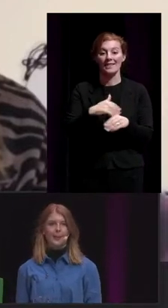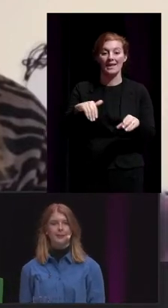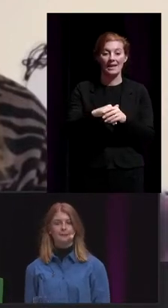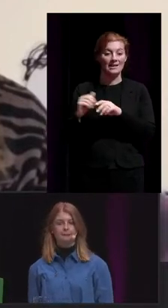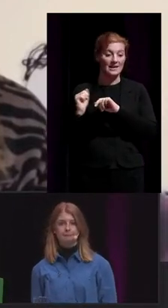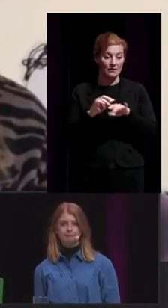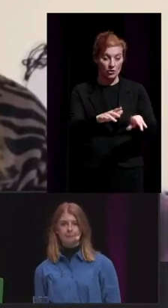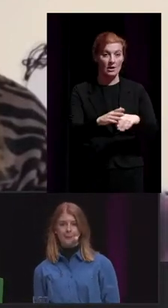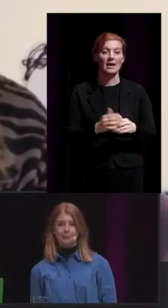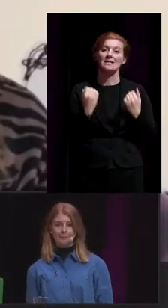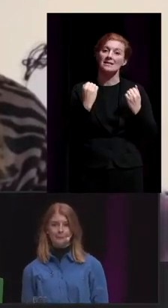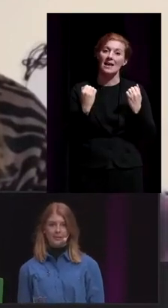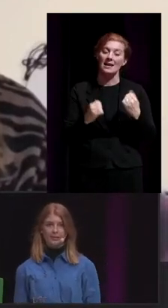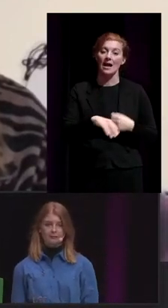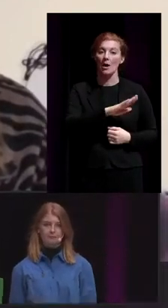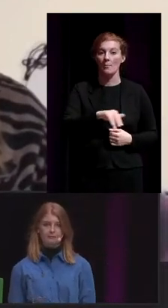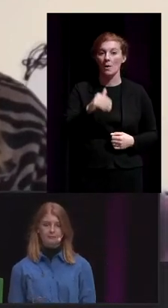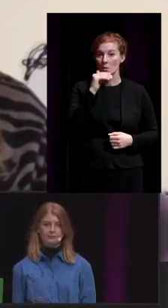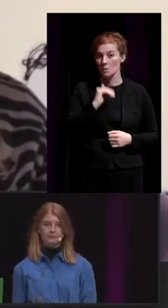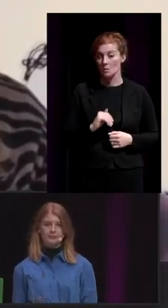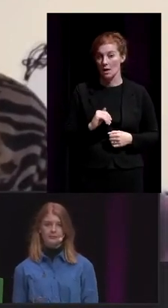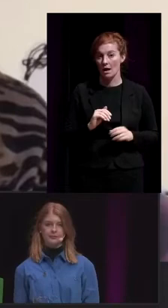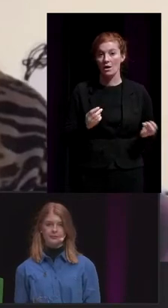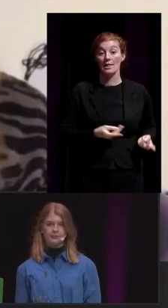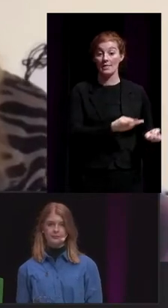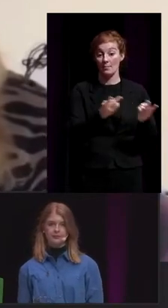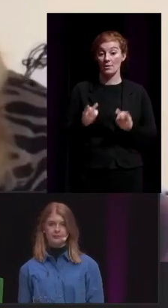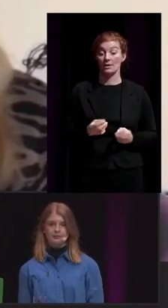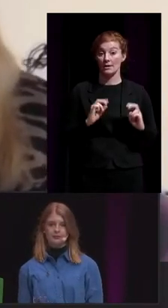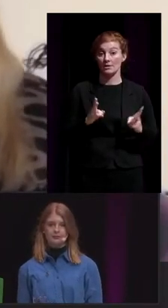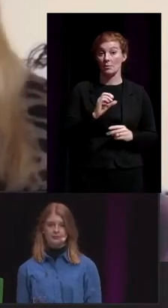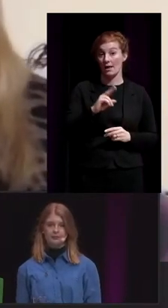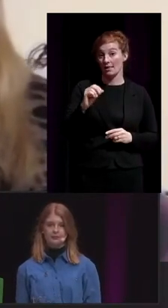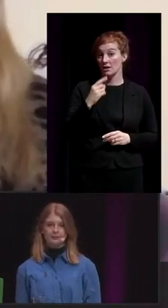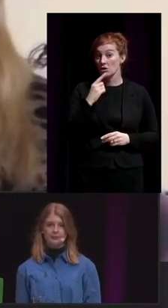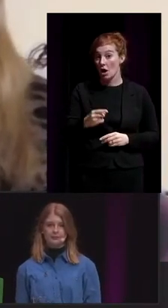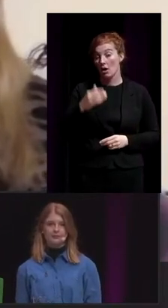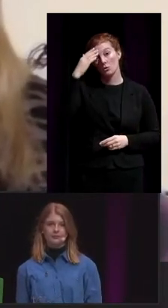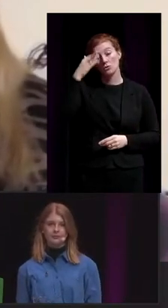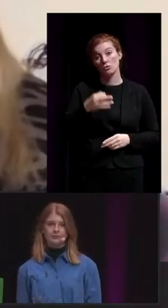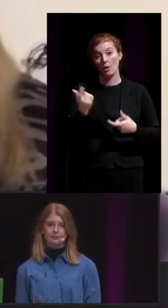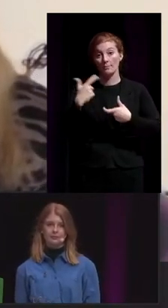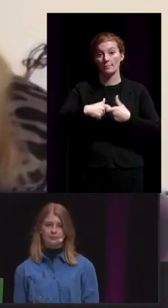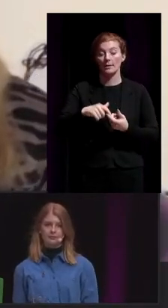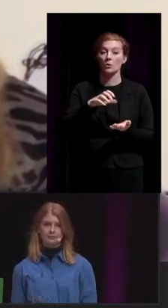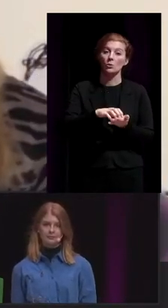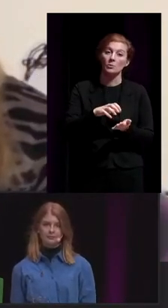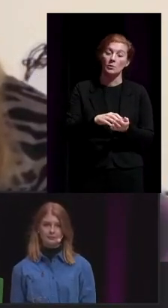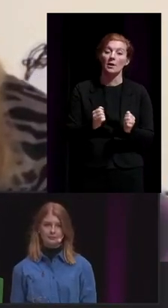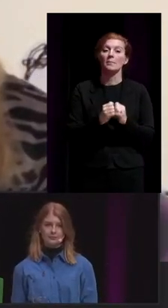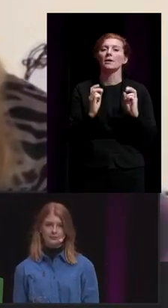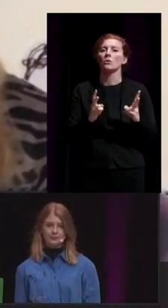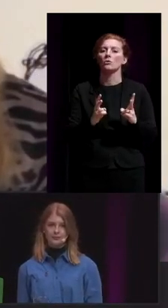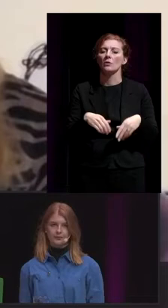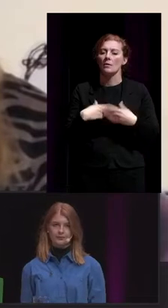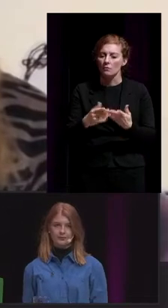barn och ungas demokrati, som Anna pratade om, kunskap om kommunen, men också att man får tydliga, det här kan